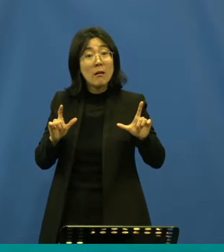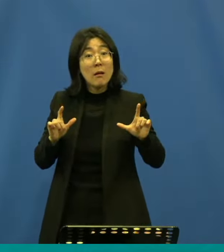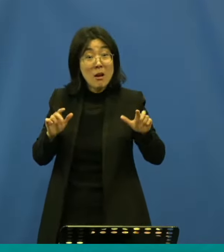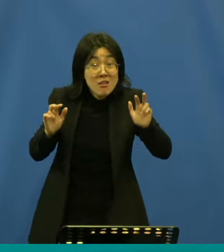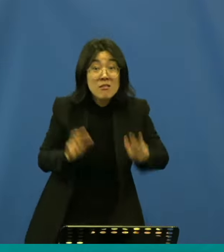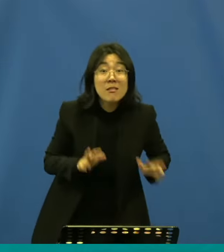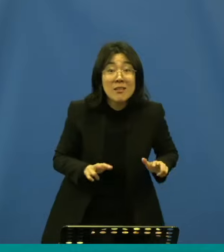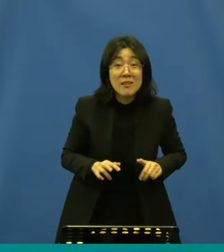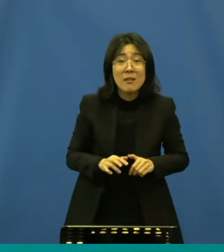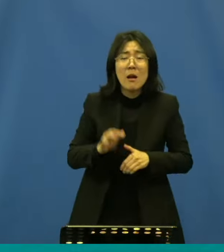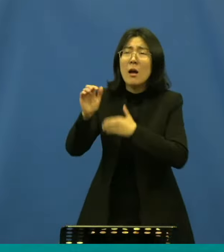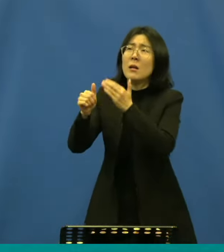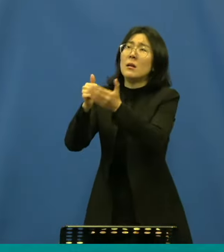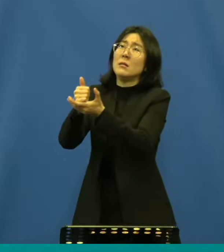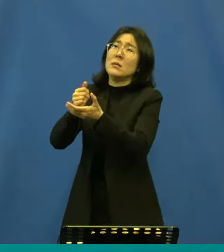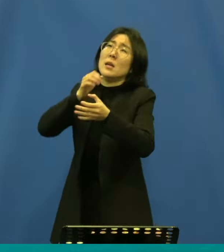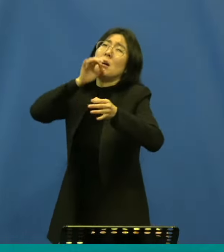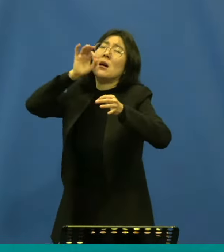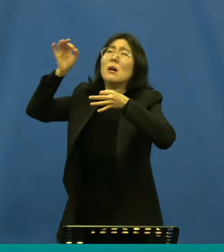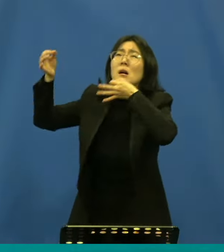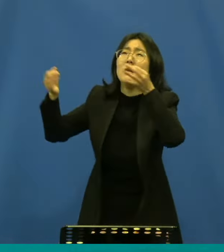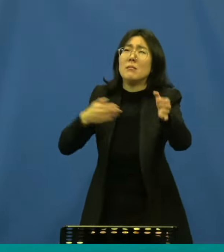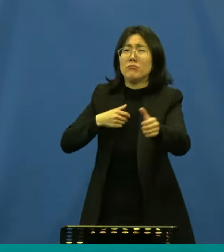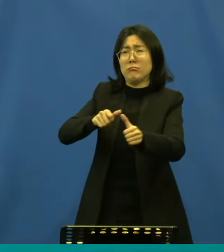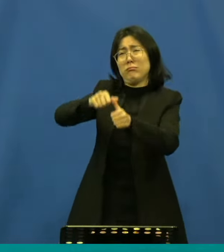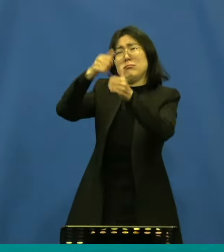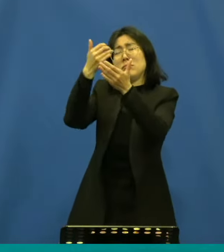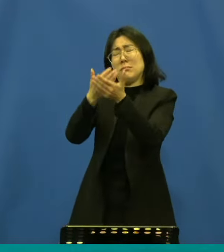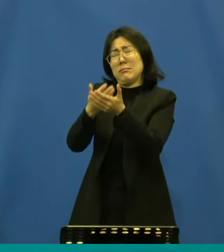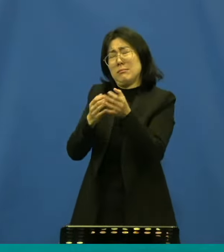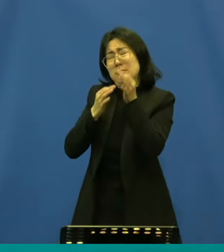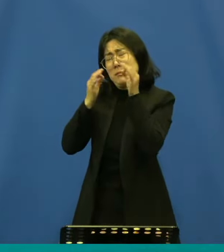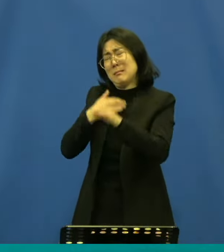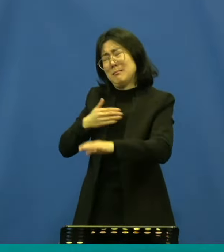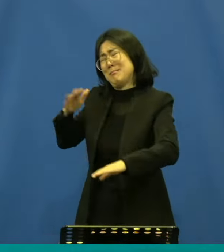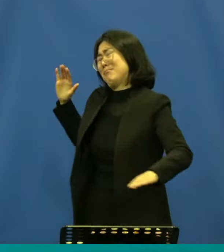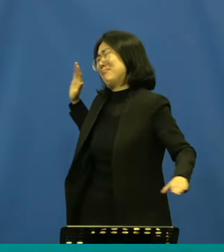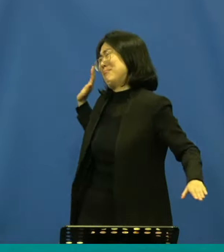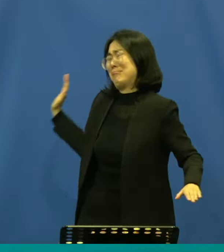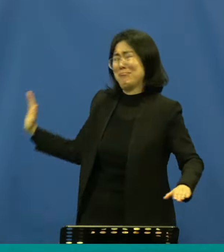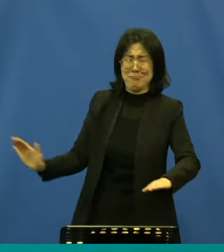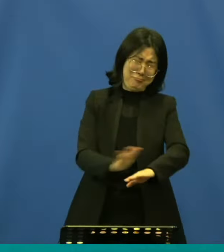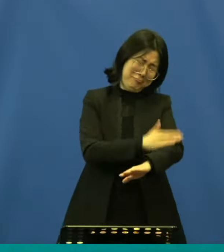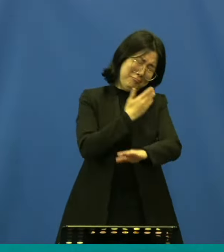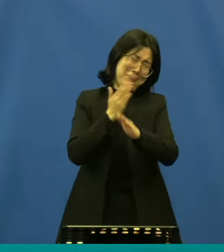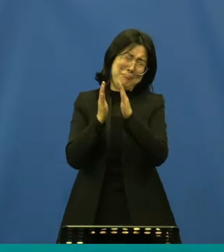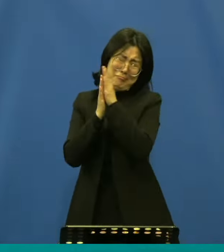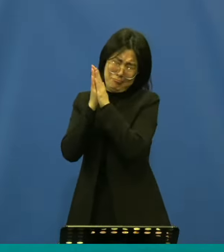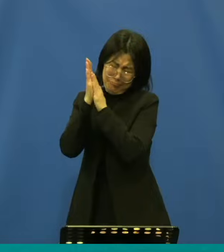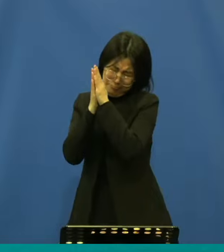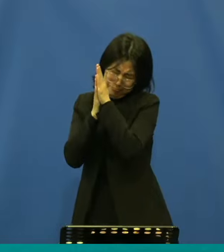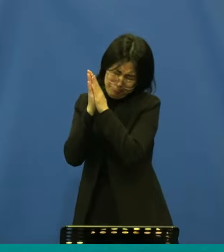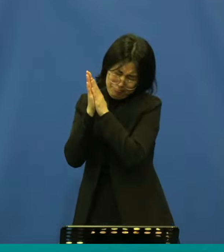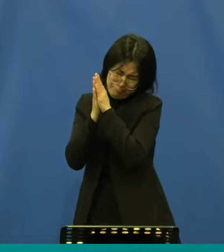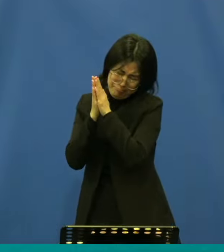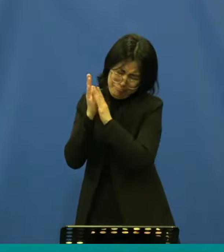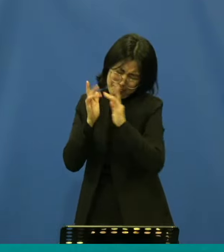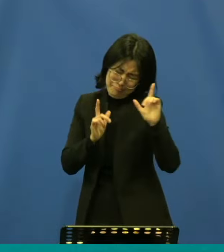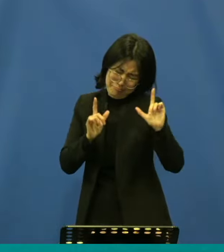하나님께 그렇게 절규하고 살려달라고 잘못했다고 빌던 그 사람 맞아?